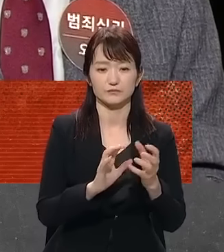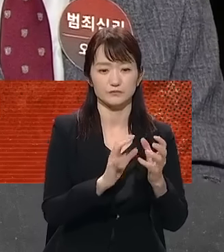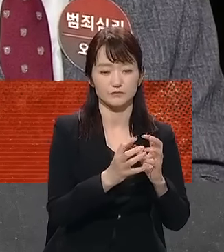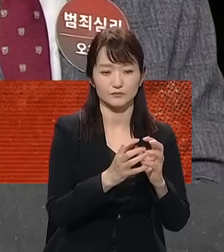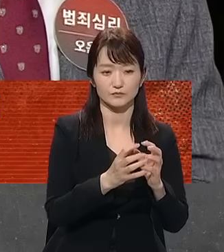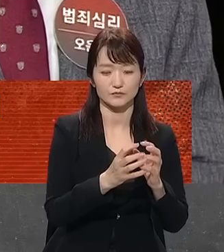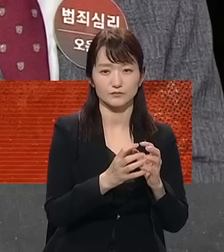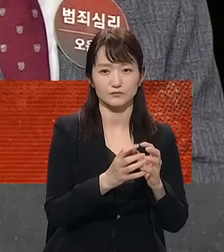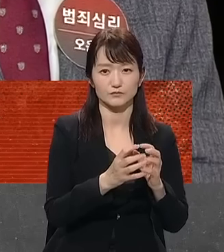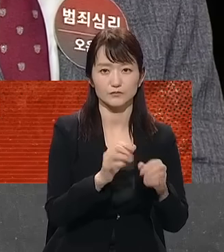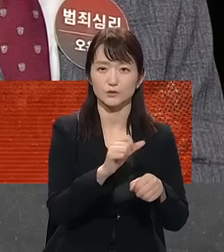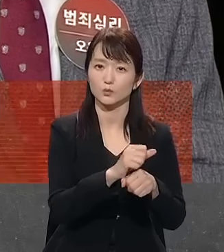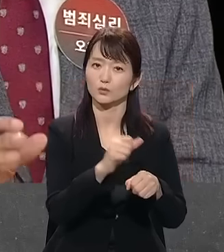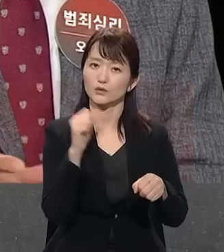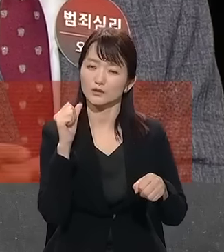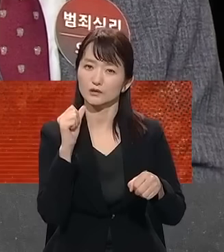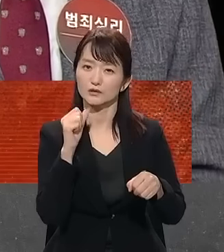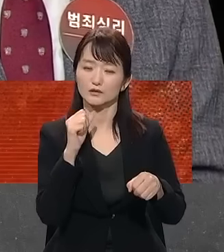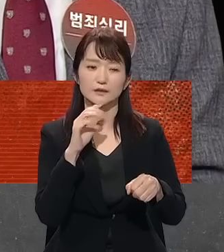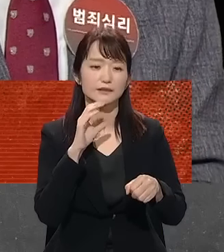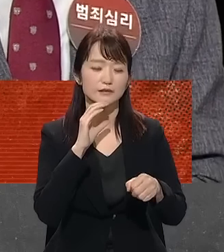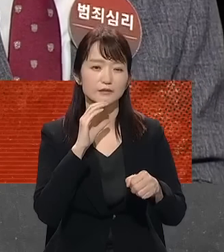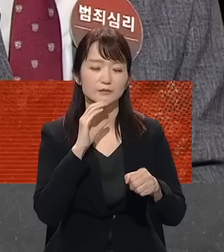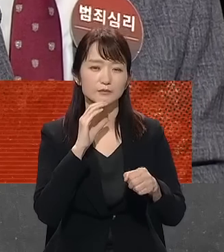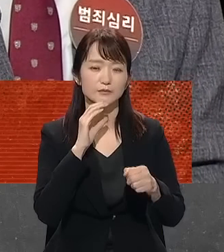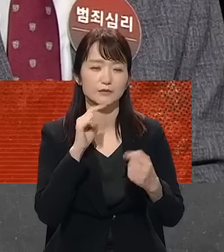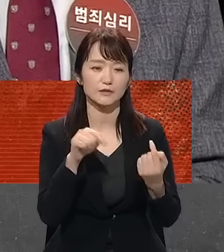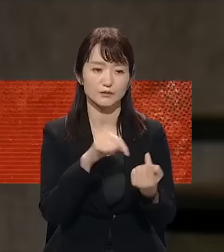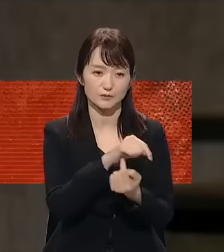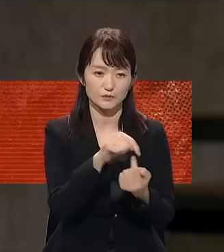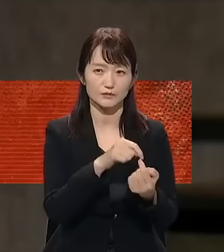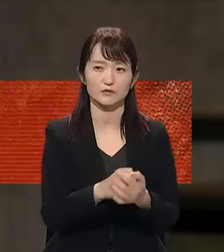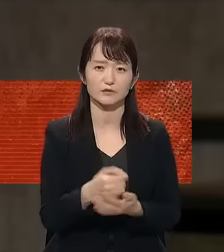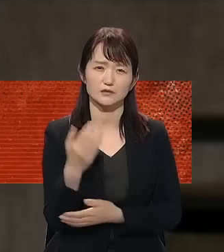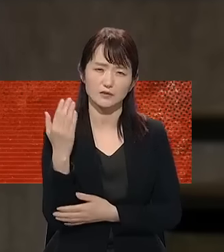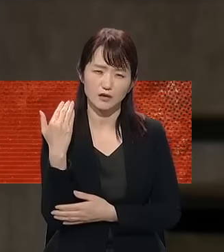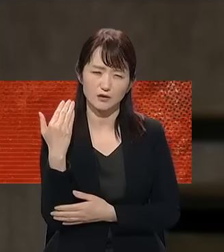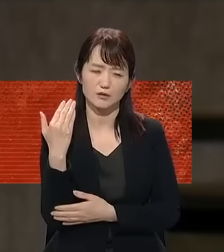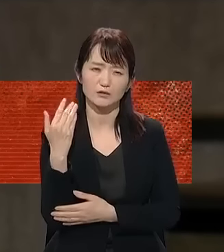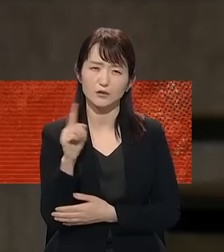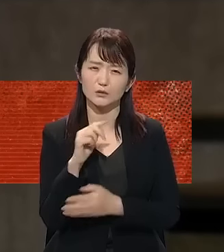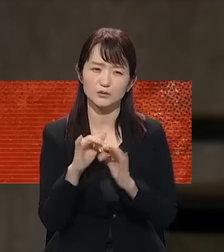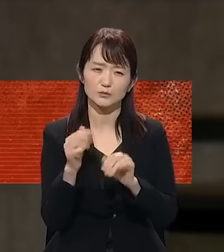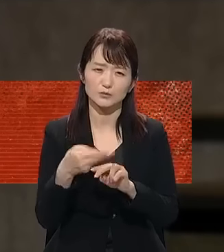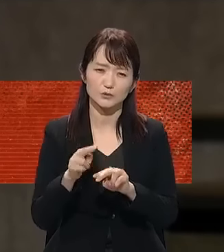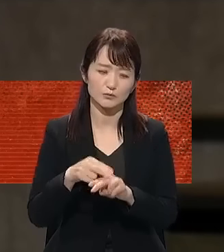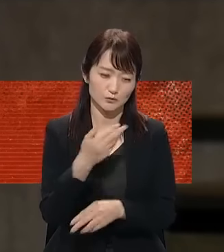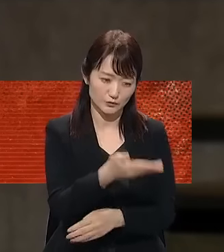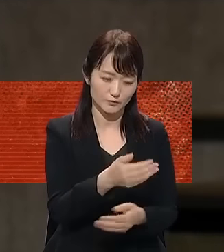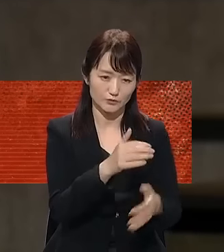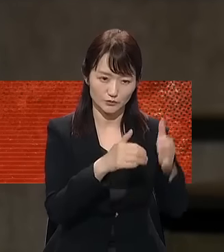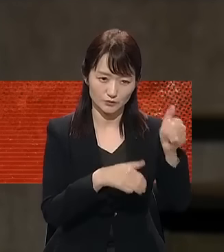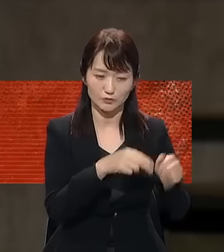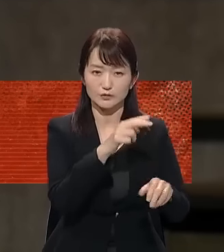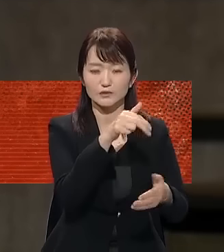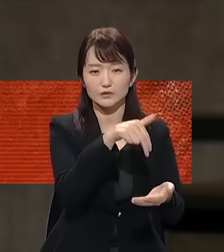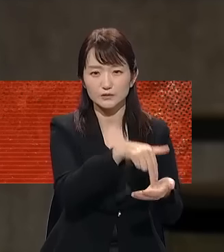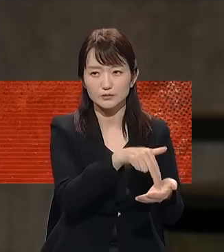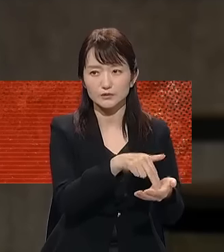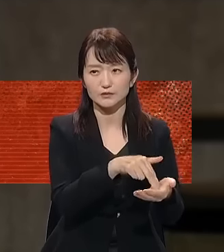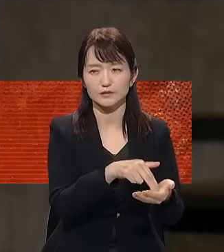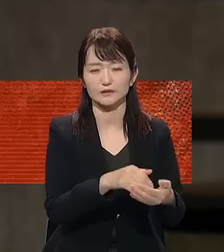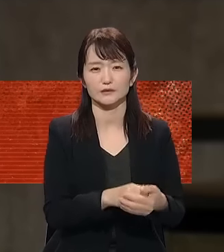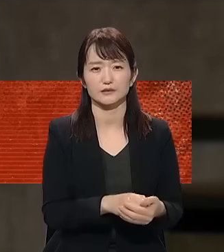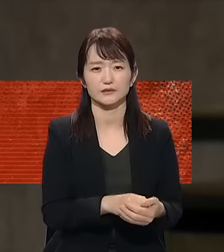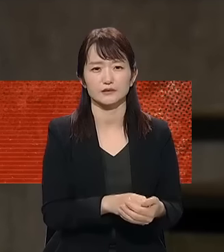5년 전에 개업을 했는데 그 당시에 어떤 분이 선물로 주셔 가지고 그이 주인의 입장에서는 정말 애유 중지하고